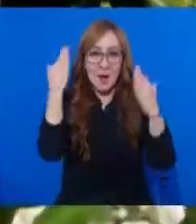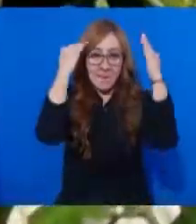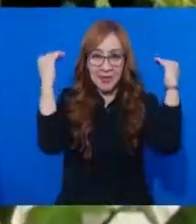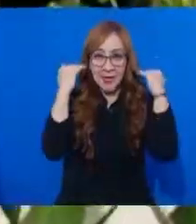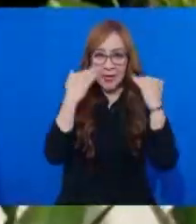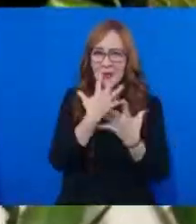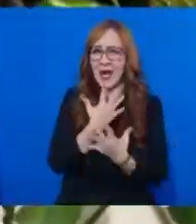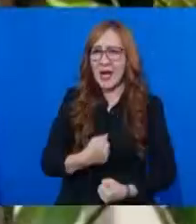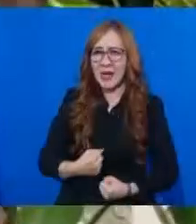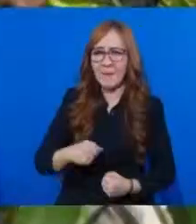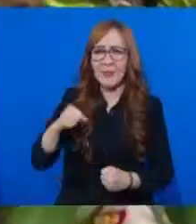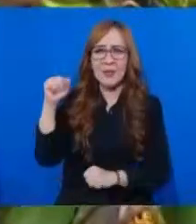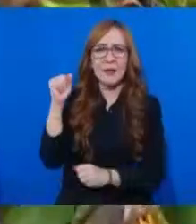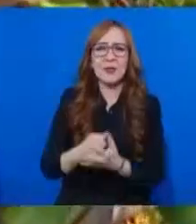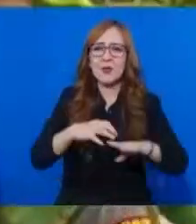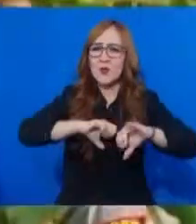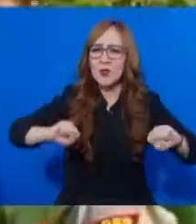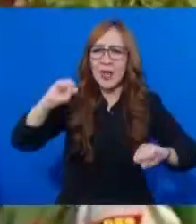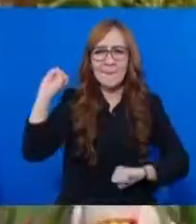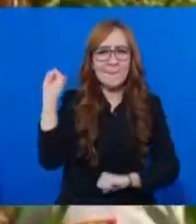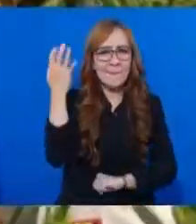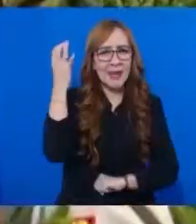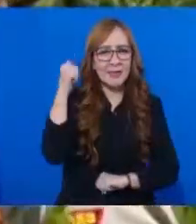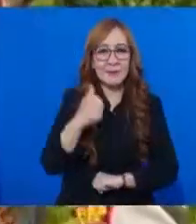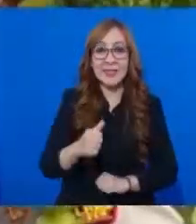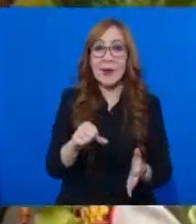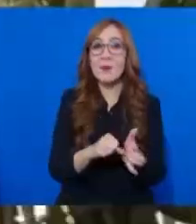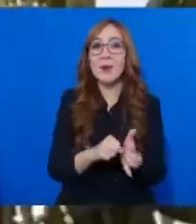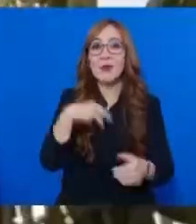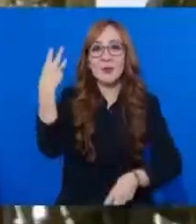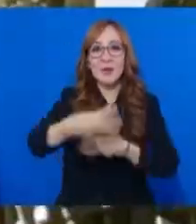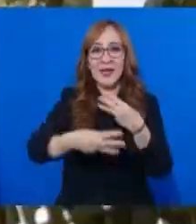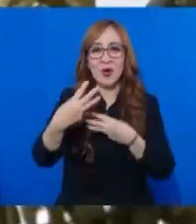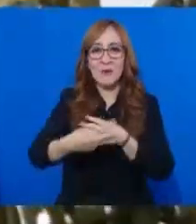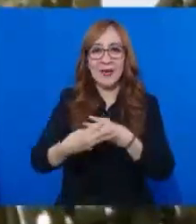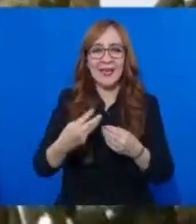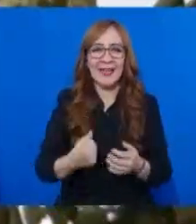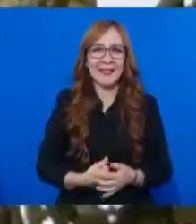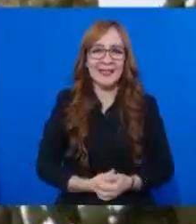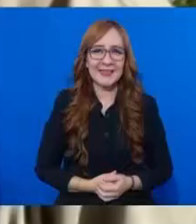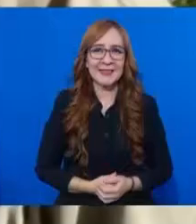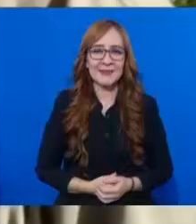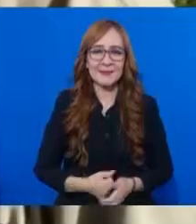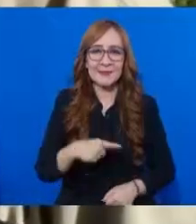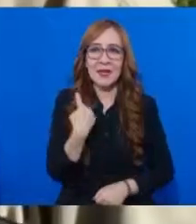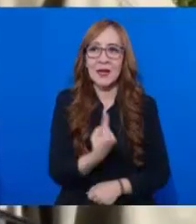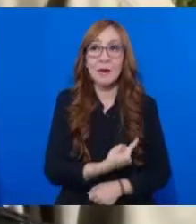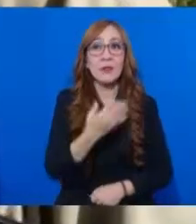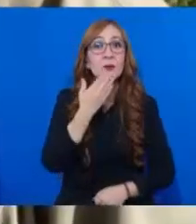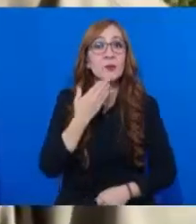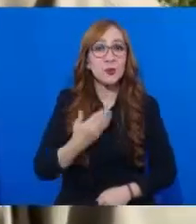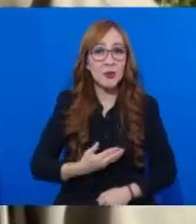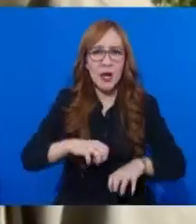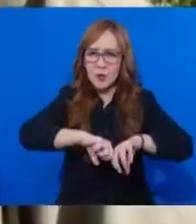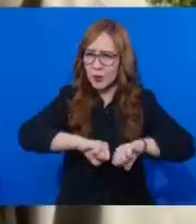menjadi potensi daerah dan membantu perekonomian petani durian di Jember yang selama ini hanya menjual durian lokal. Kami memiliki durian ini,